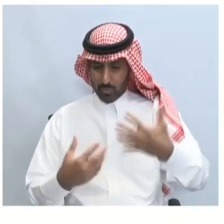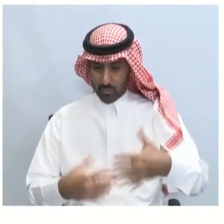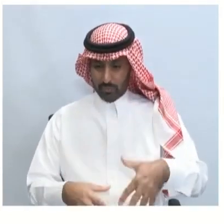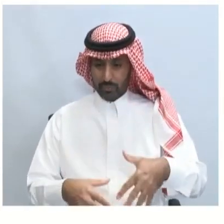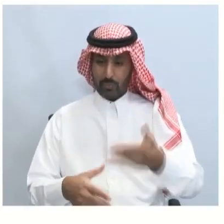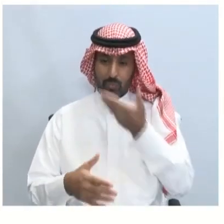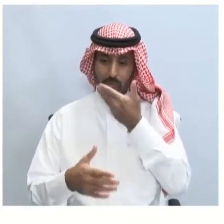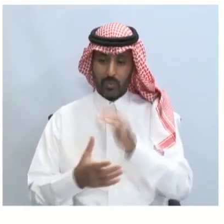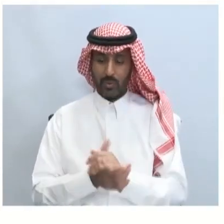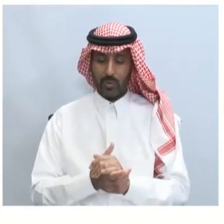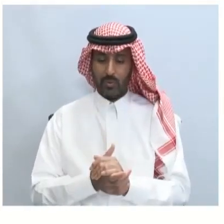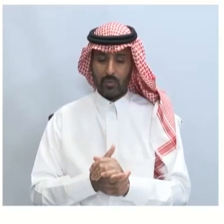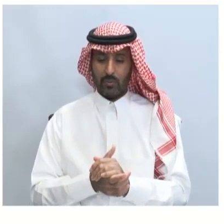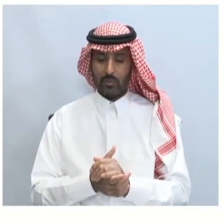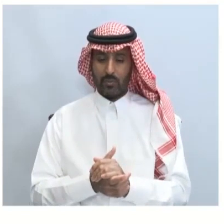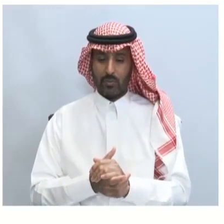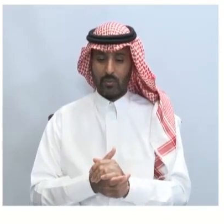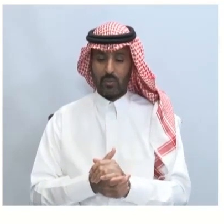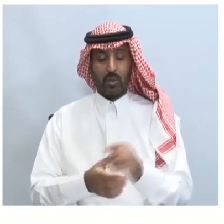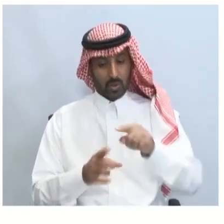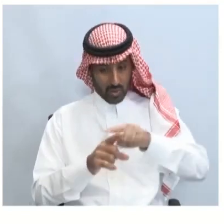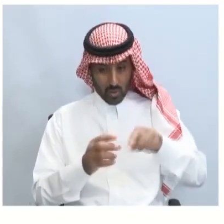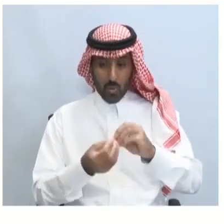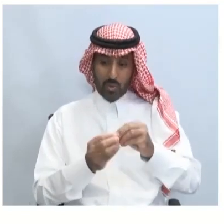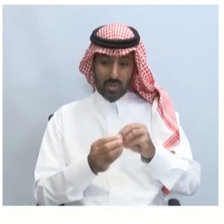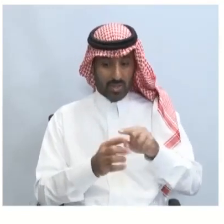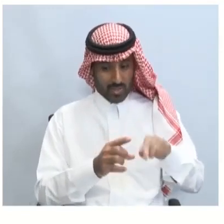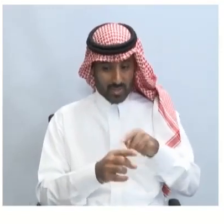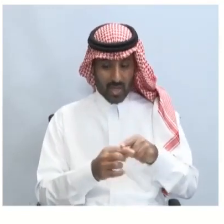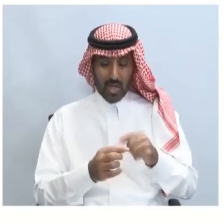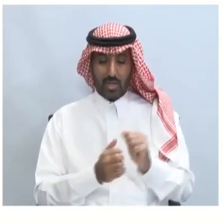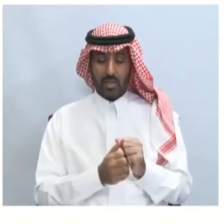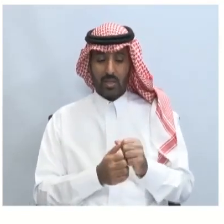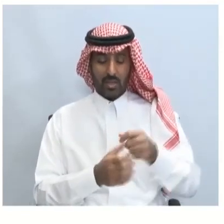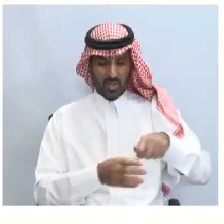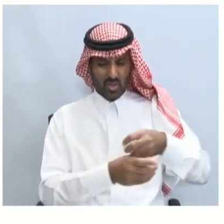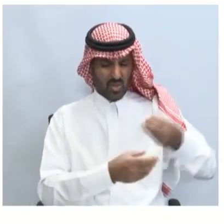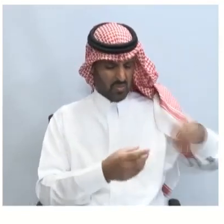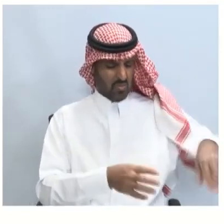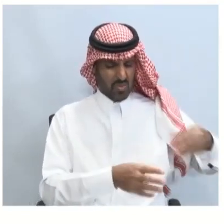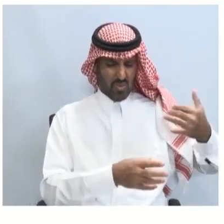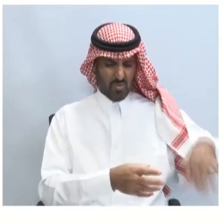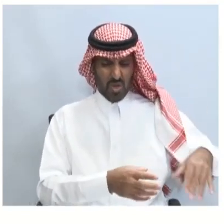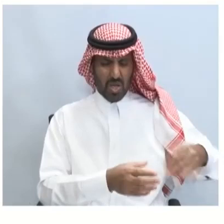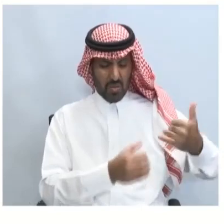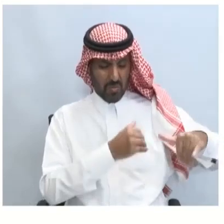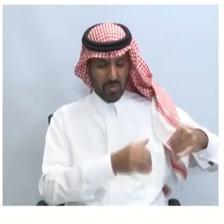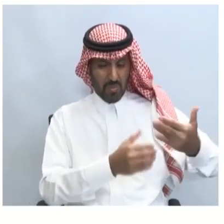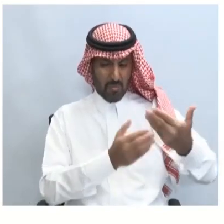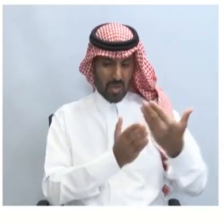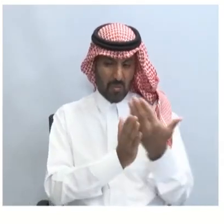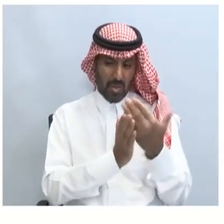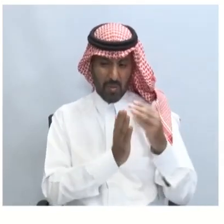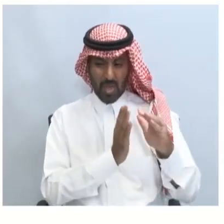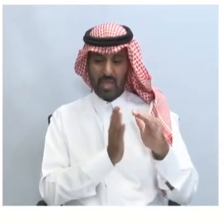المياه اذا نلون هنا اترك النفايات تتجمع امام امام باب